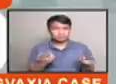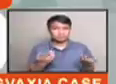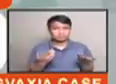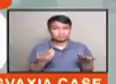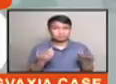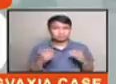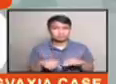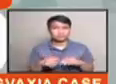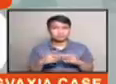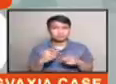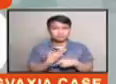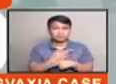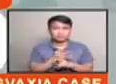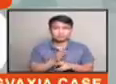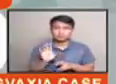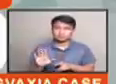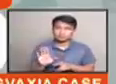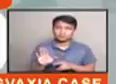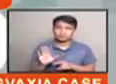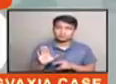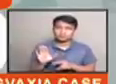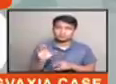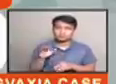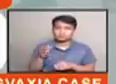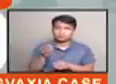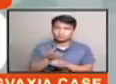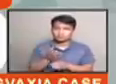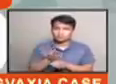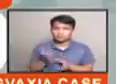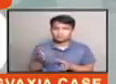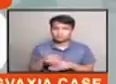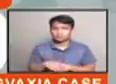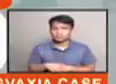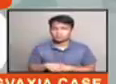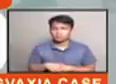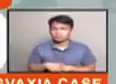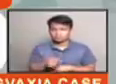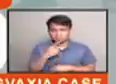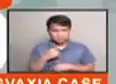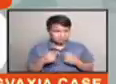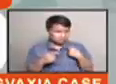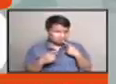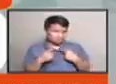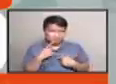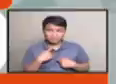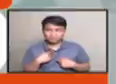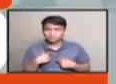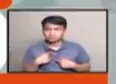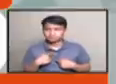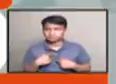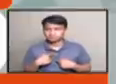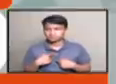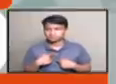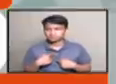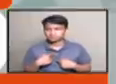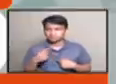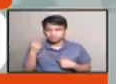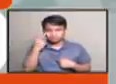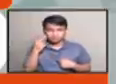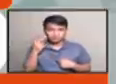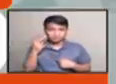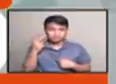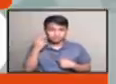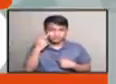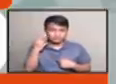na ipapagawa niyo yung kanyang sasakyan, pero... Wala pa kung binibitawang ganun salita. Sandali, ma'am, ha? Pag-usapin ko yung dalawa na lang siguro.